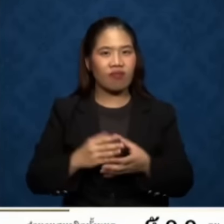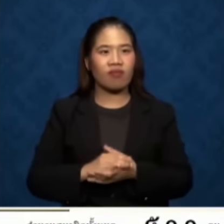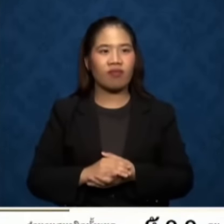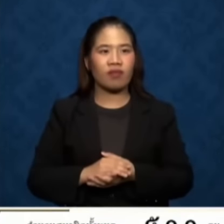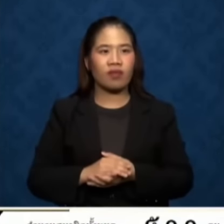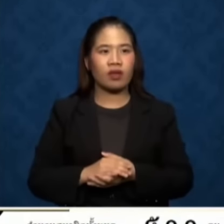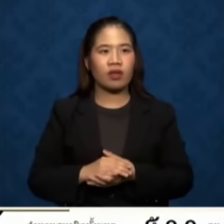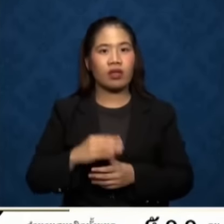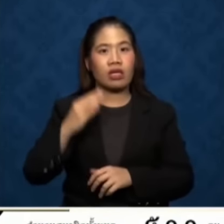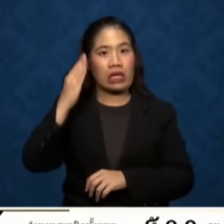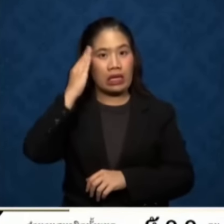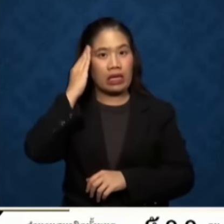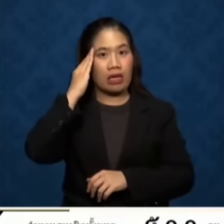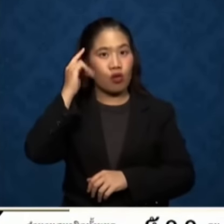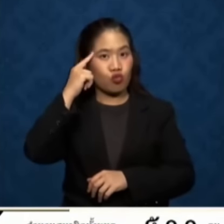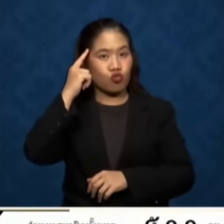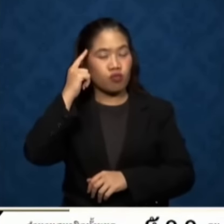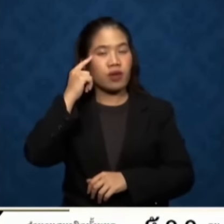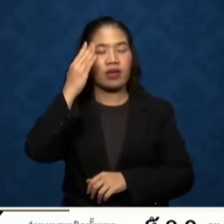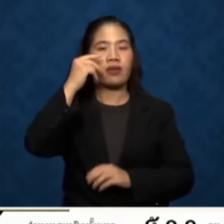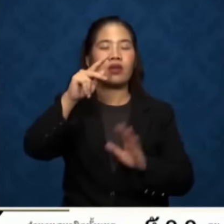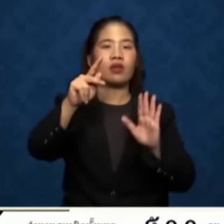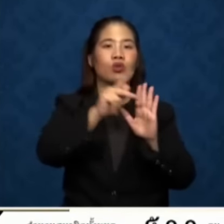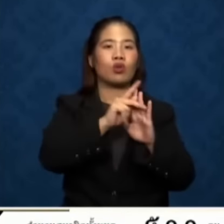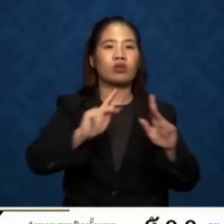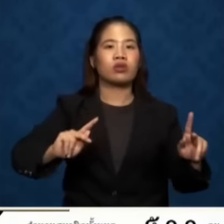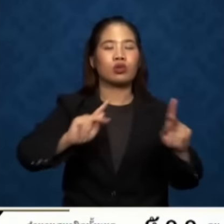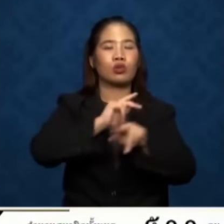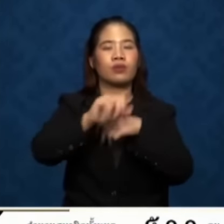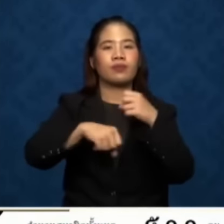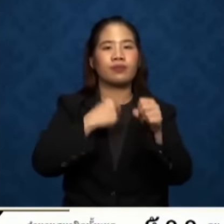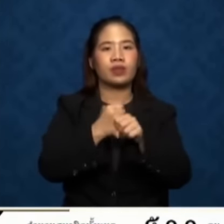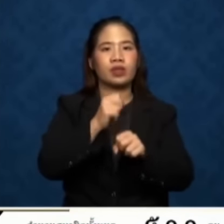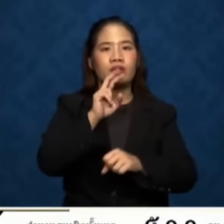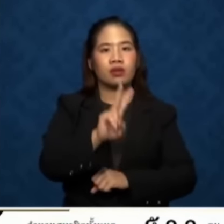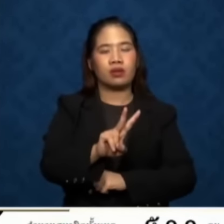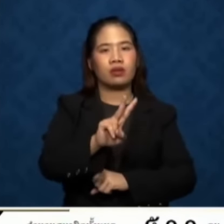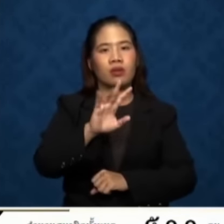ท่านทราบไหมว่าในกฎกระทรวงปี